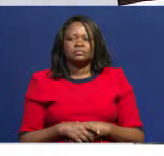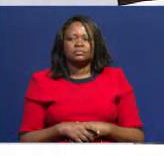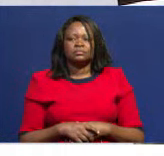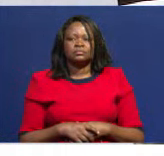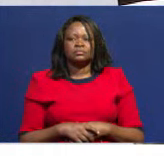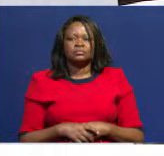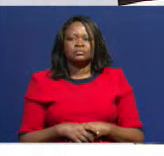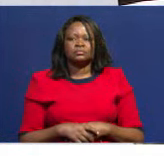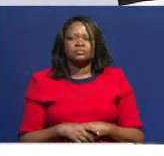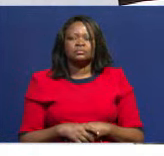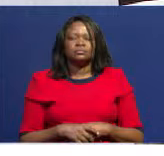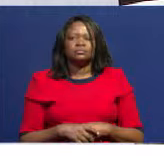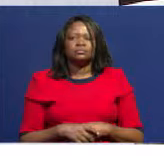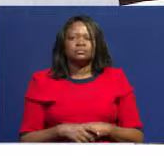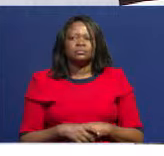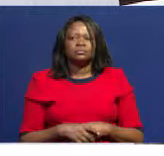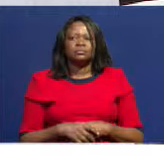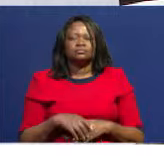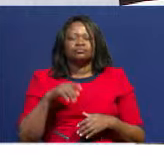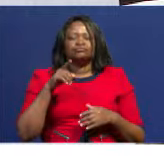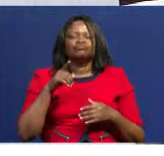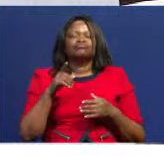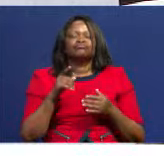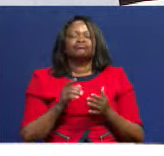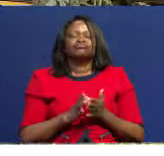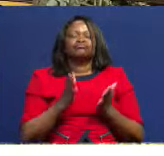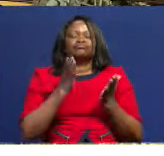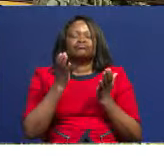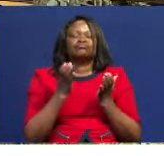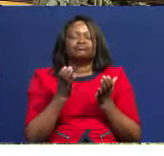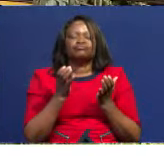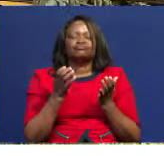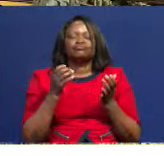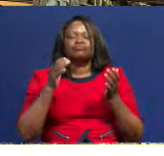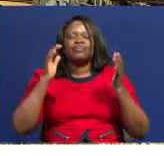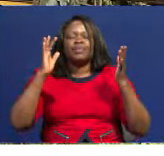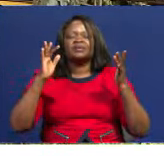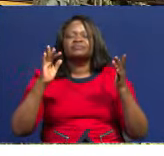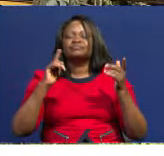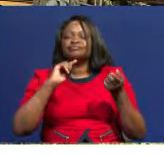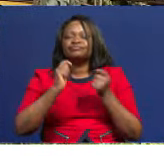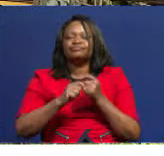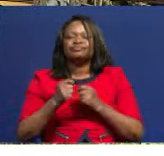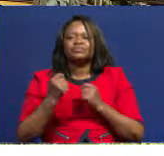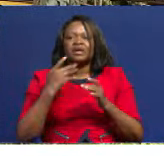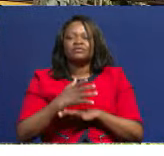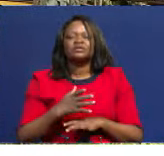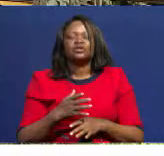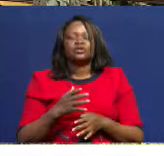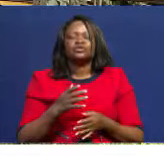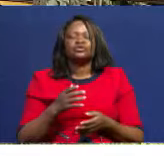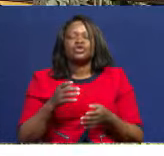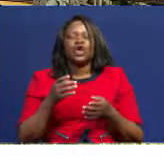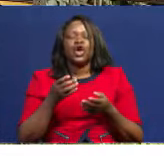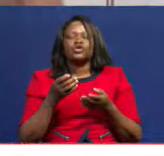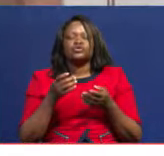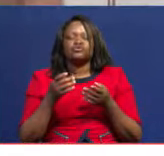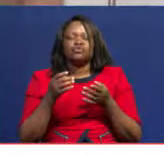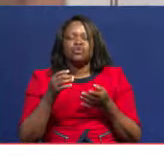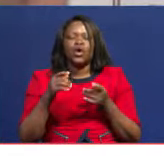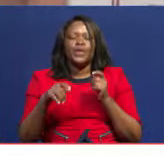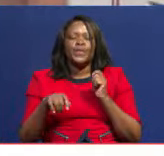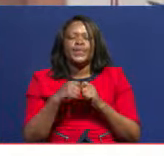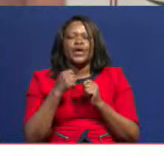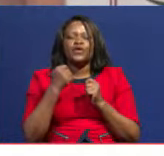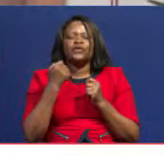Idara ya utumishi wa umma inatarajiwa kufanyiwa mabadiliko makubwa kufuatia tangazo la kuvunjwa kwa mashirika 47 ya serikali.